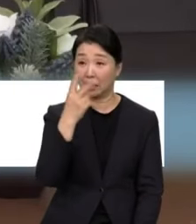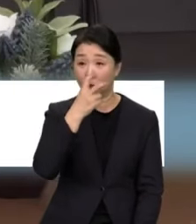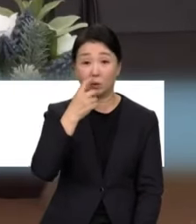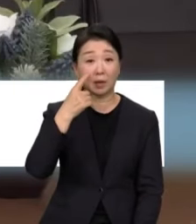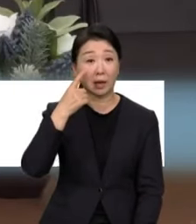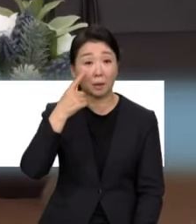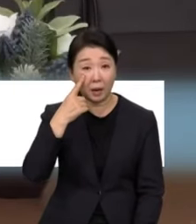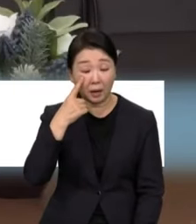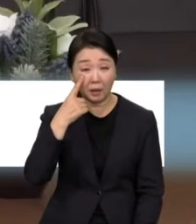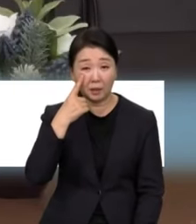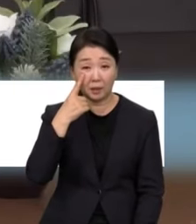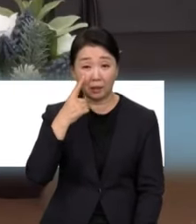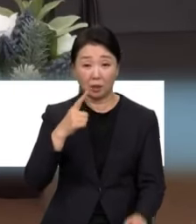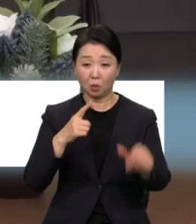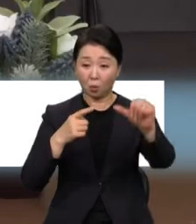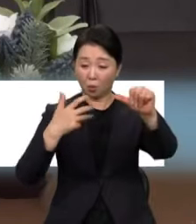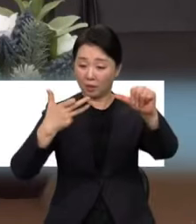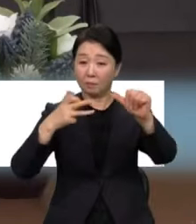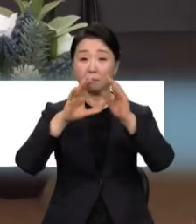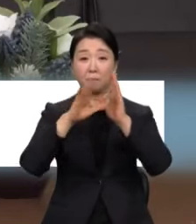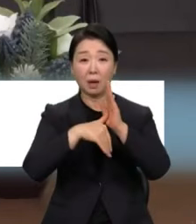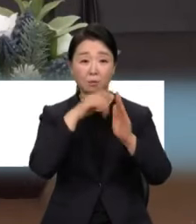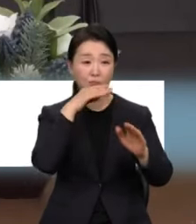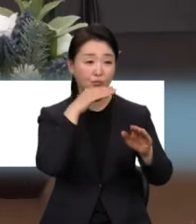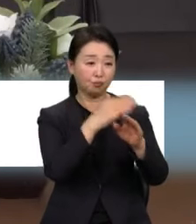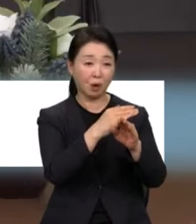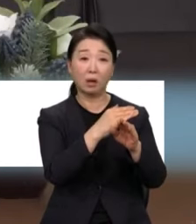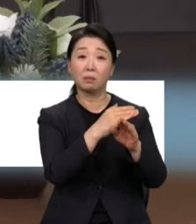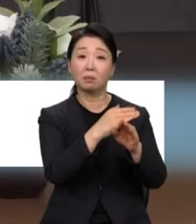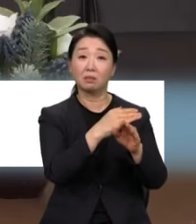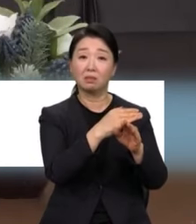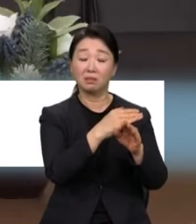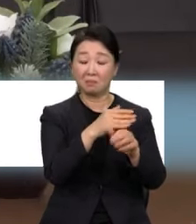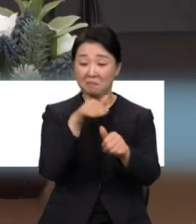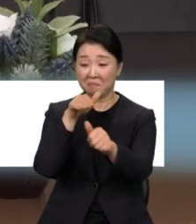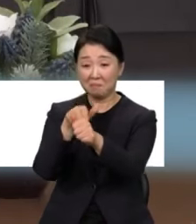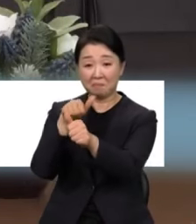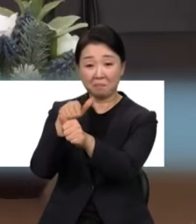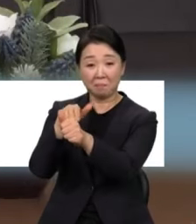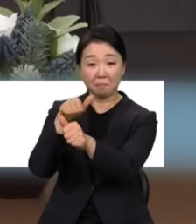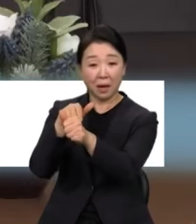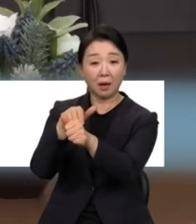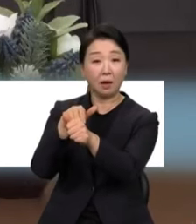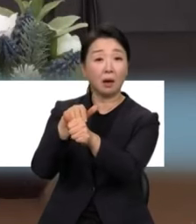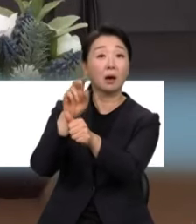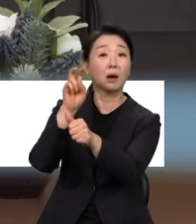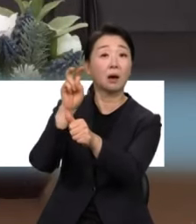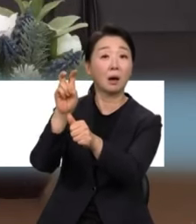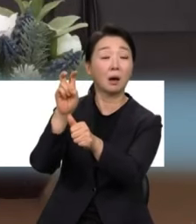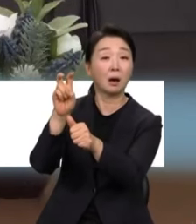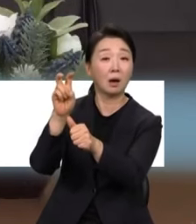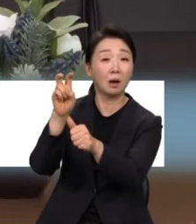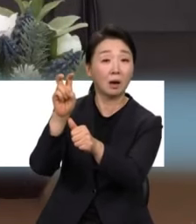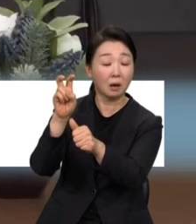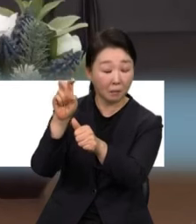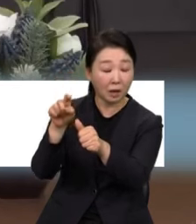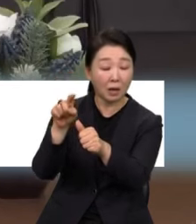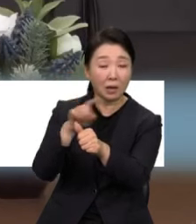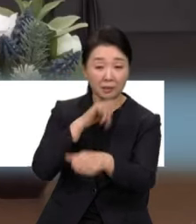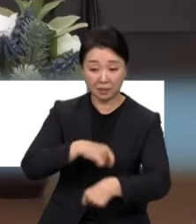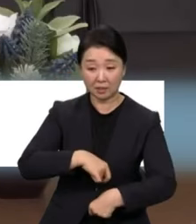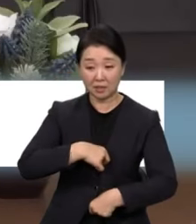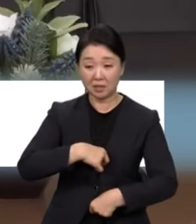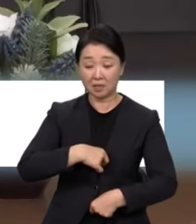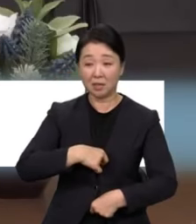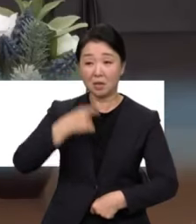당시 과연 북한의 광범위한 개입이 어떤 식으로 이루어졌는지에 대한 진실에